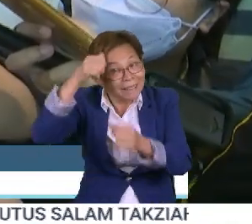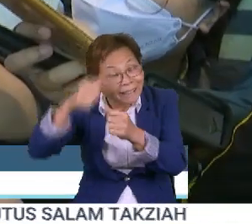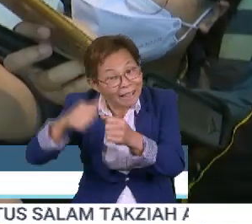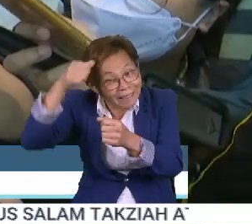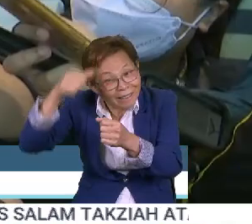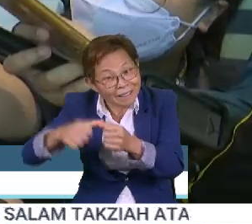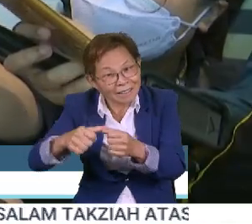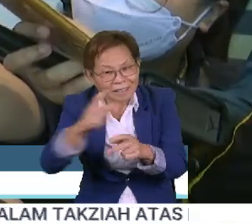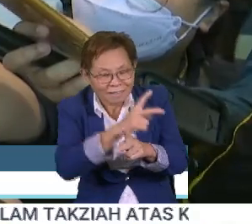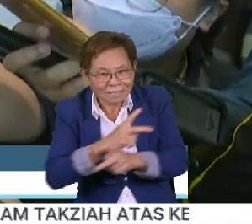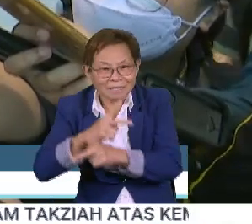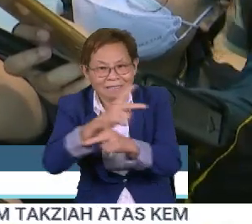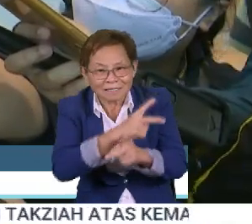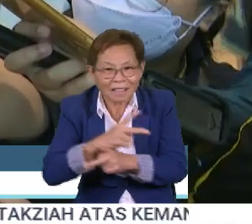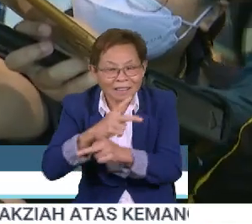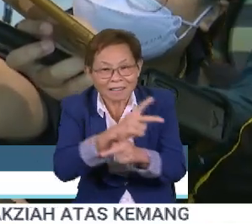menjaga